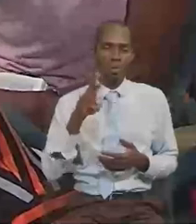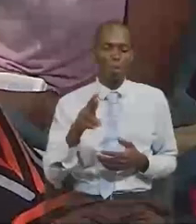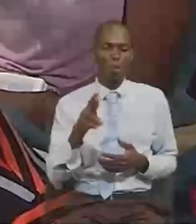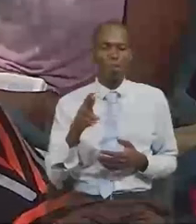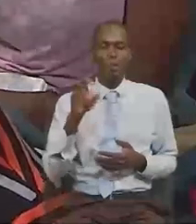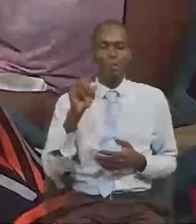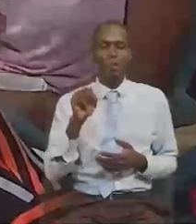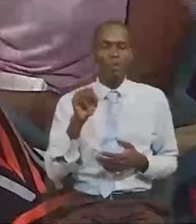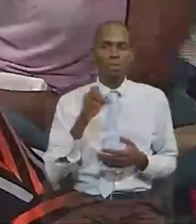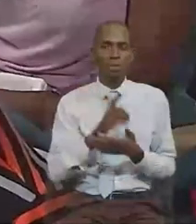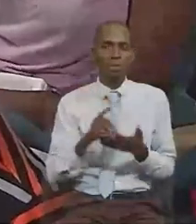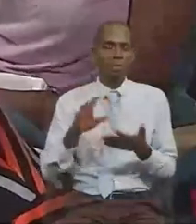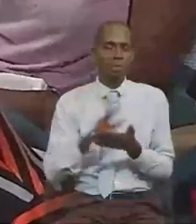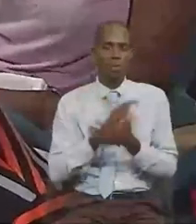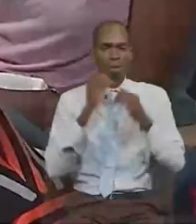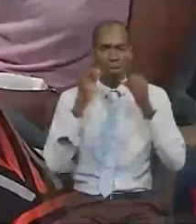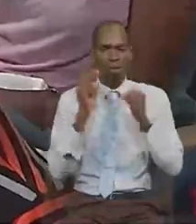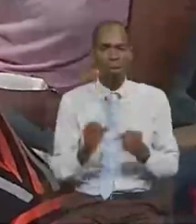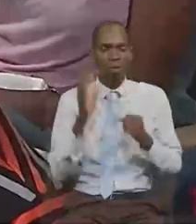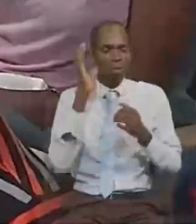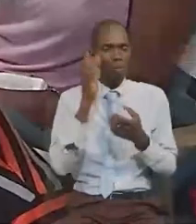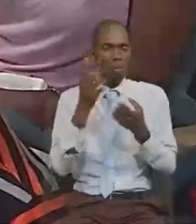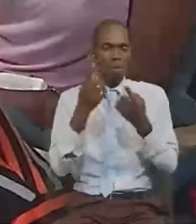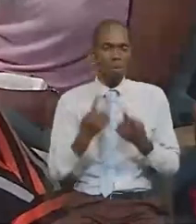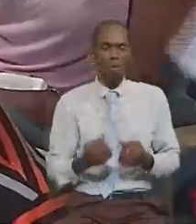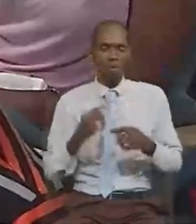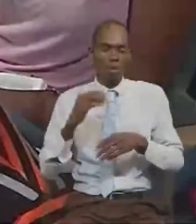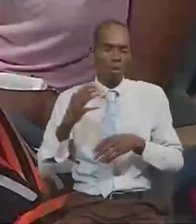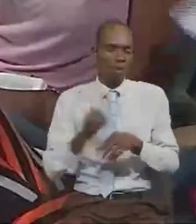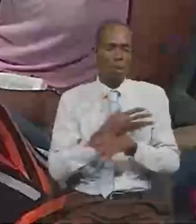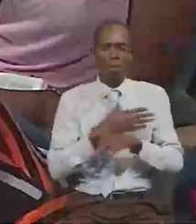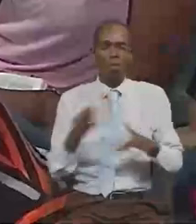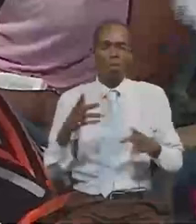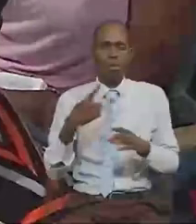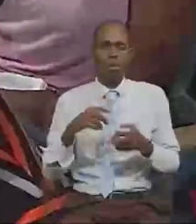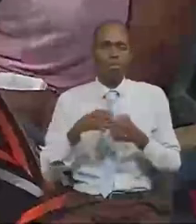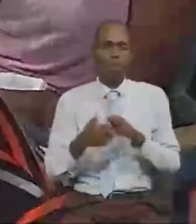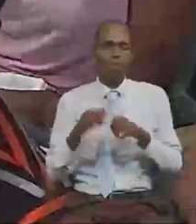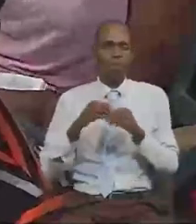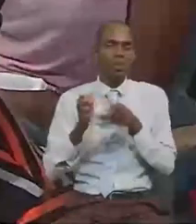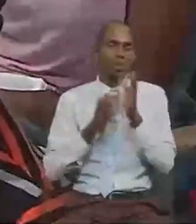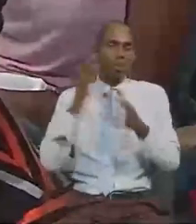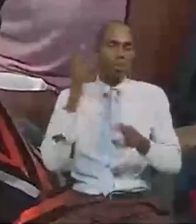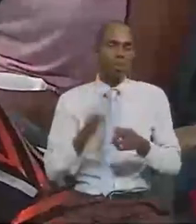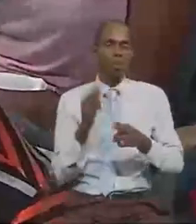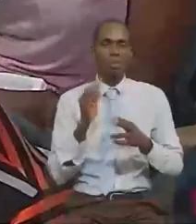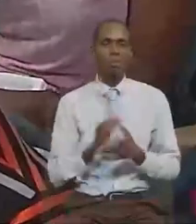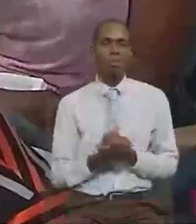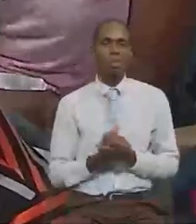La puissance surnaturelle viendra balayer la pierre au nom de Jésus.